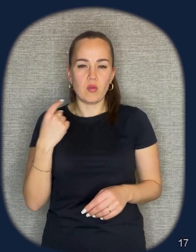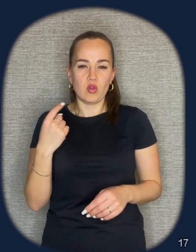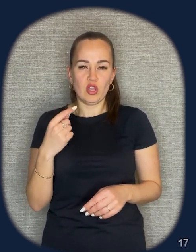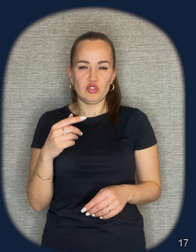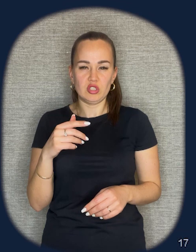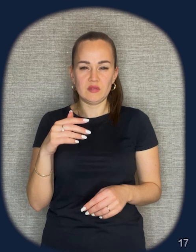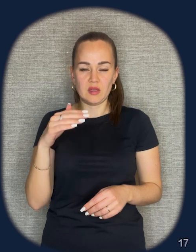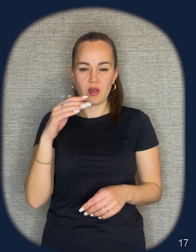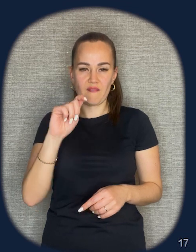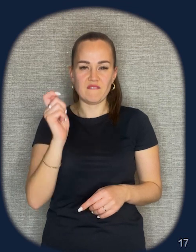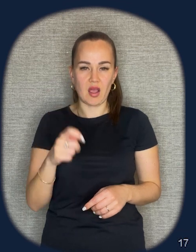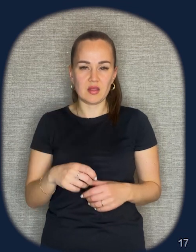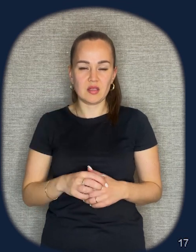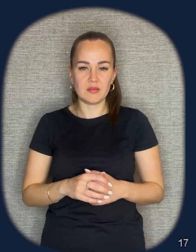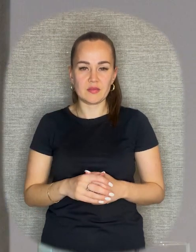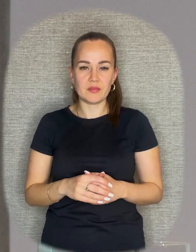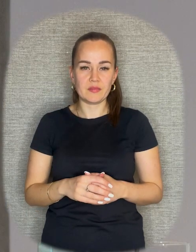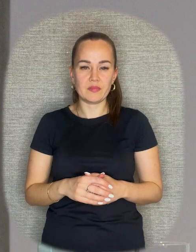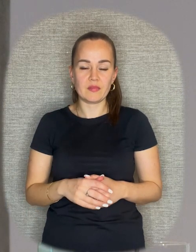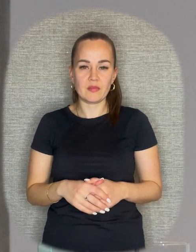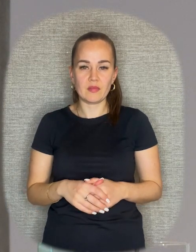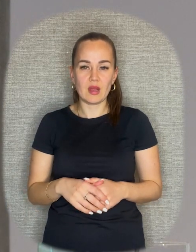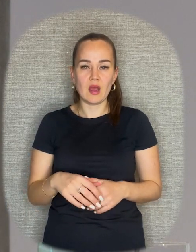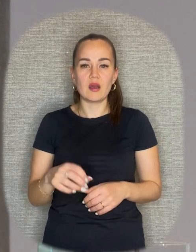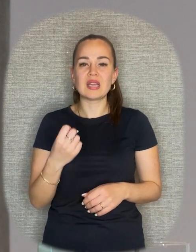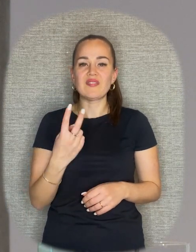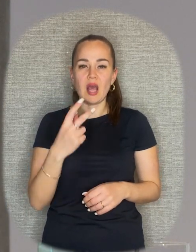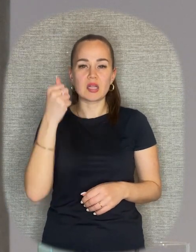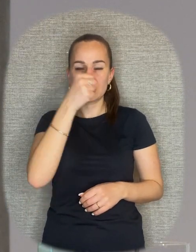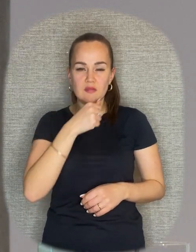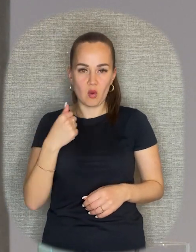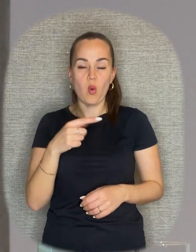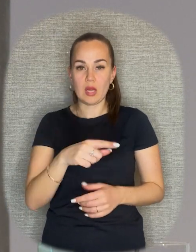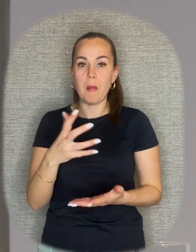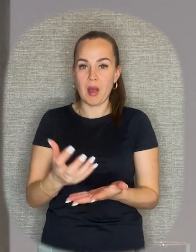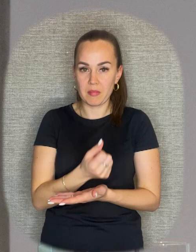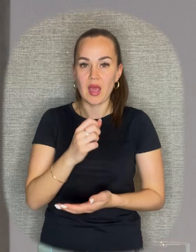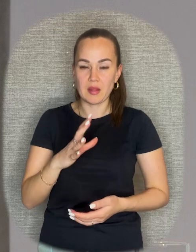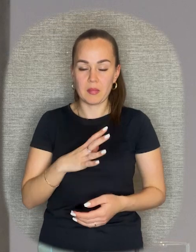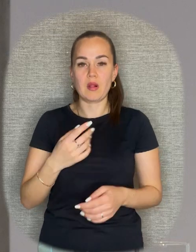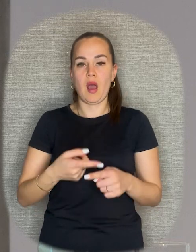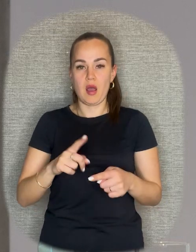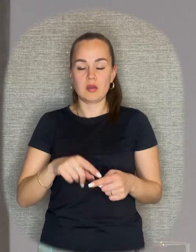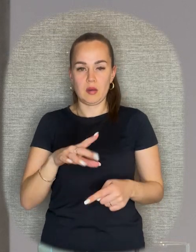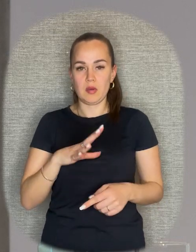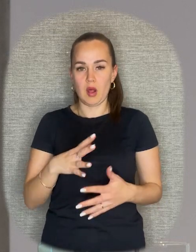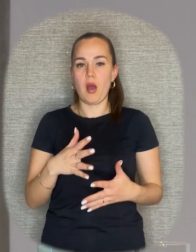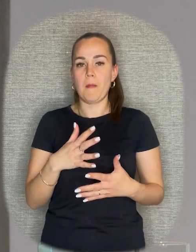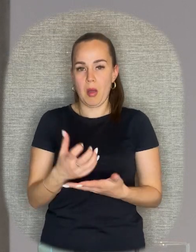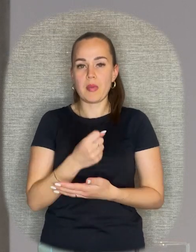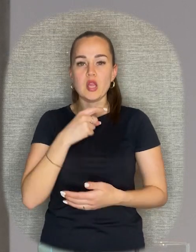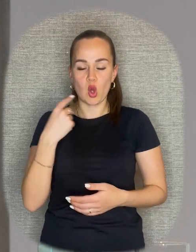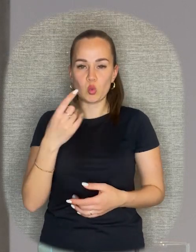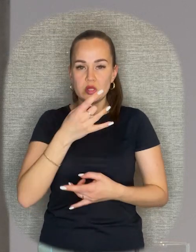первой во воны года Победа в которой нашла такое яркое воплощение в русской